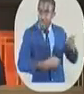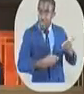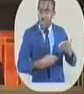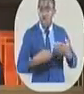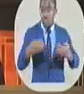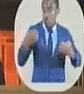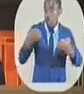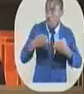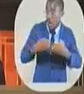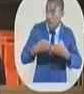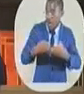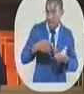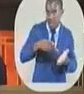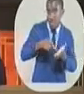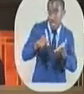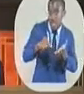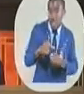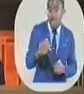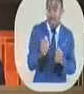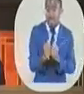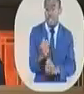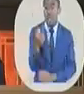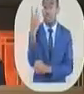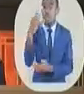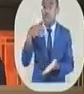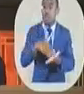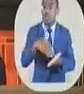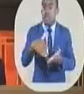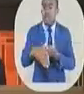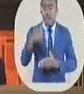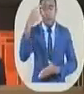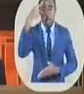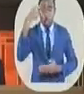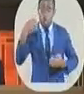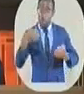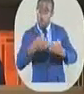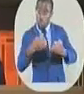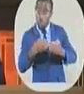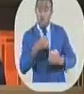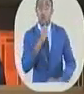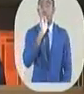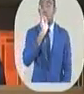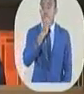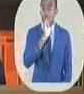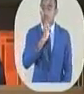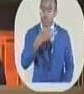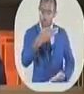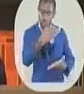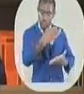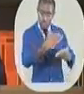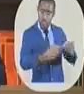factures d'électricité et 2 milliards pour l'ensemble des factures d'eau.